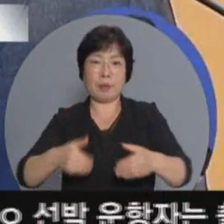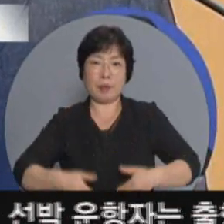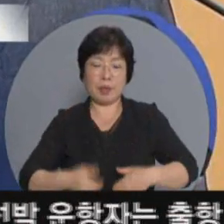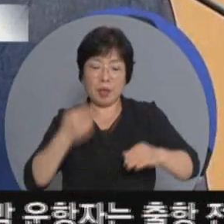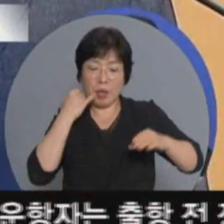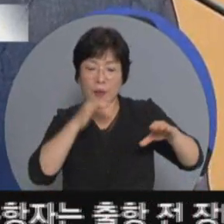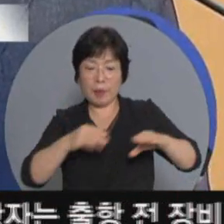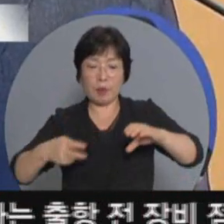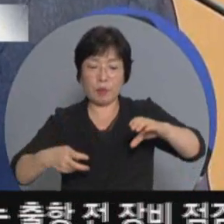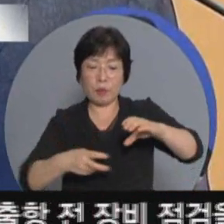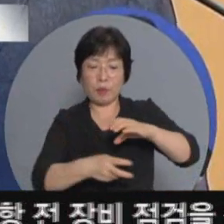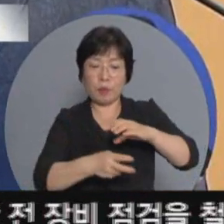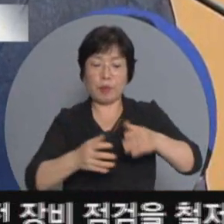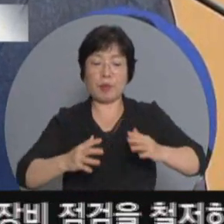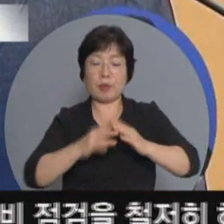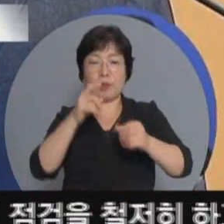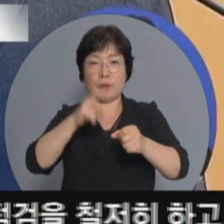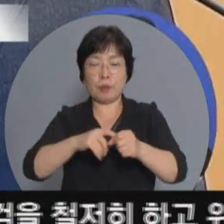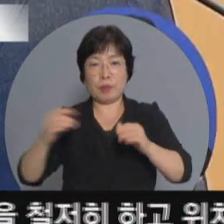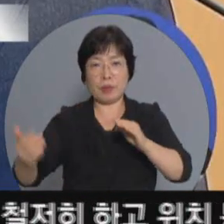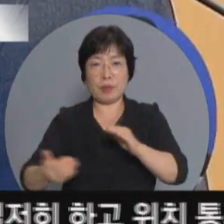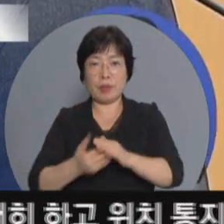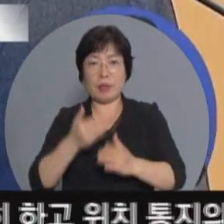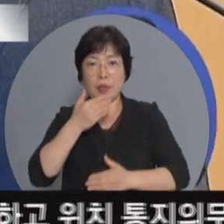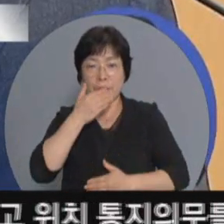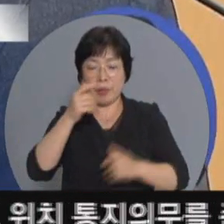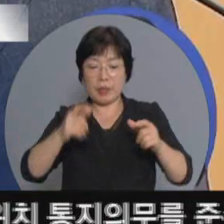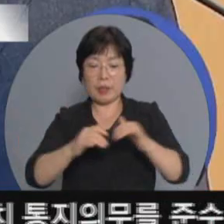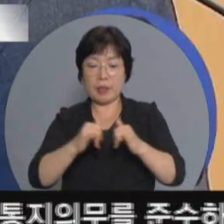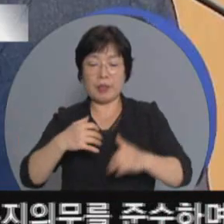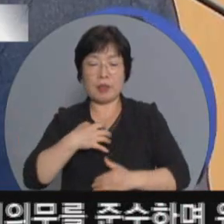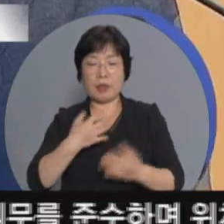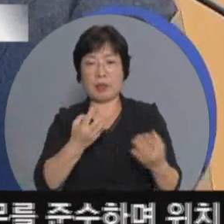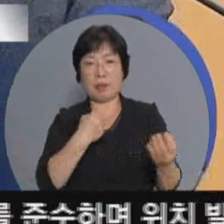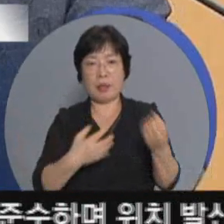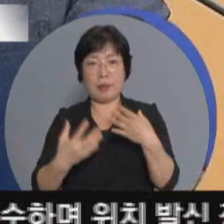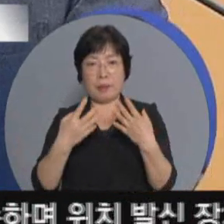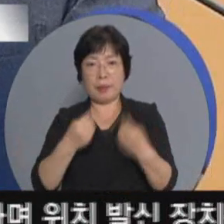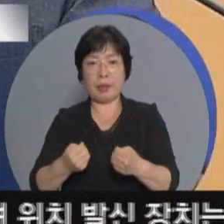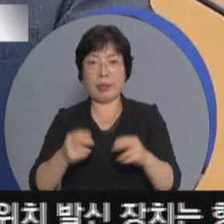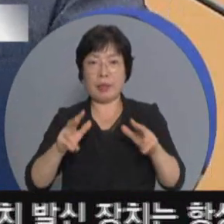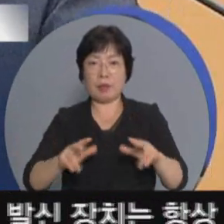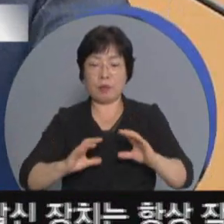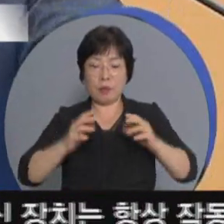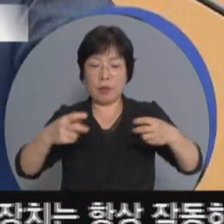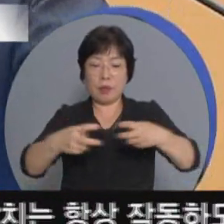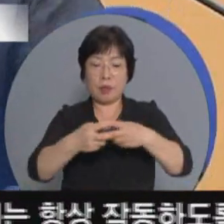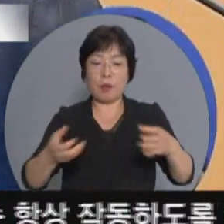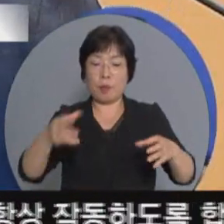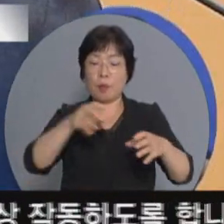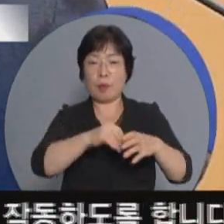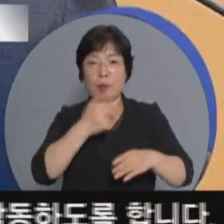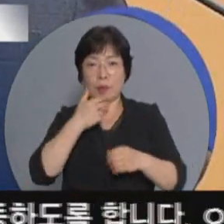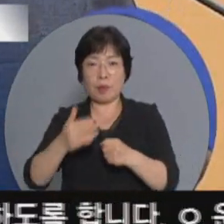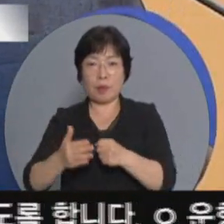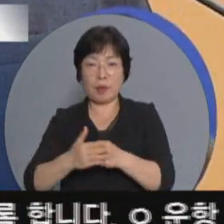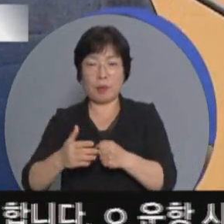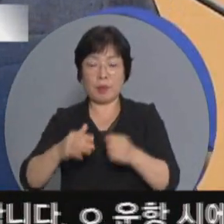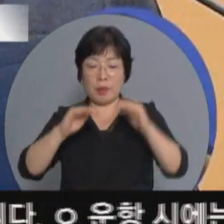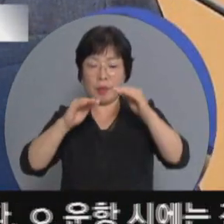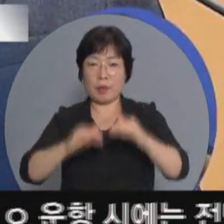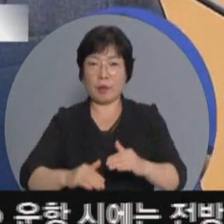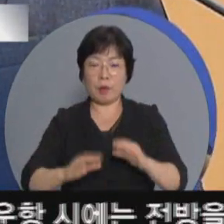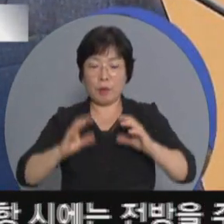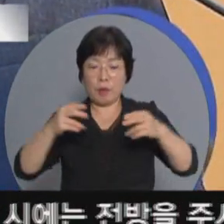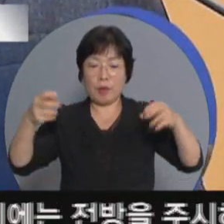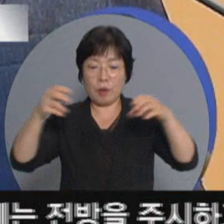해저 터널 건설 목적이 더 크게 달성될 수 있다는 주민들의 의견이 많습니다. 현재 국가계획에 반영되어 있지 않기 때문에 이런 것들을